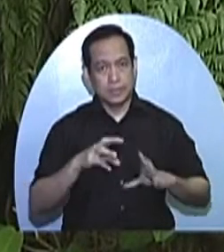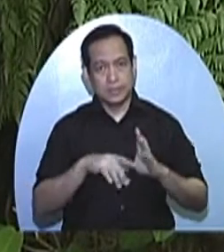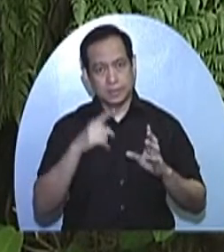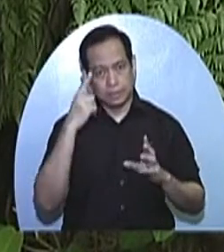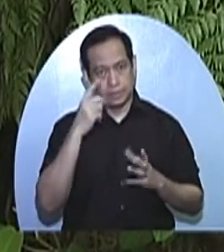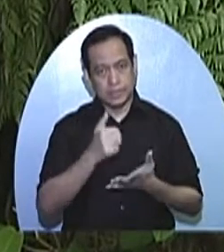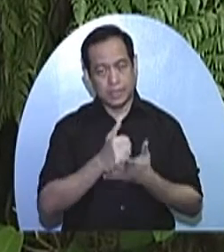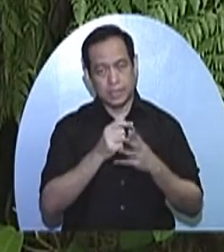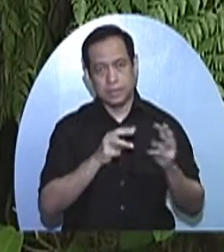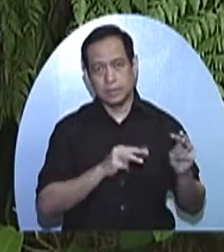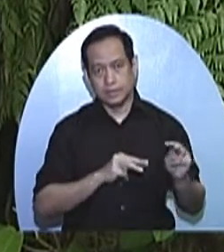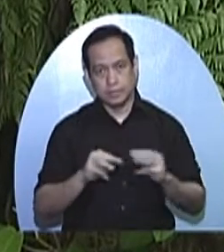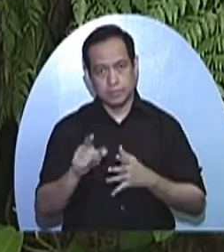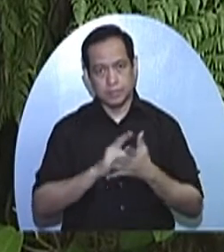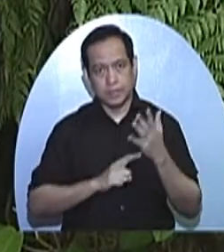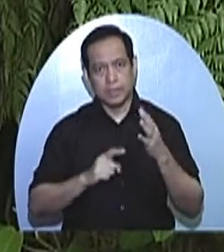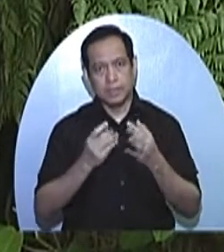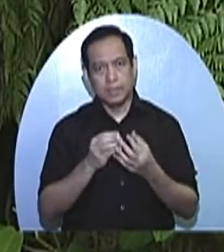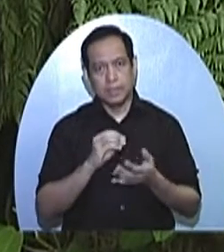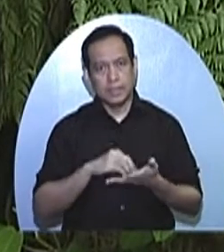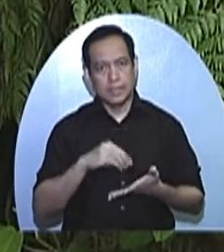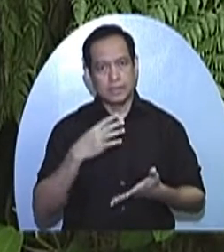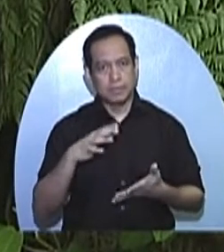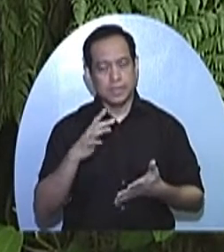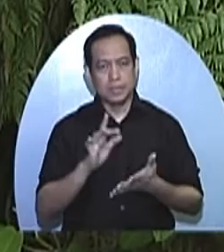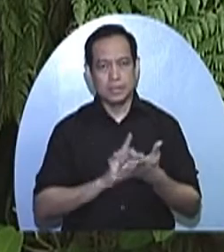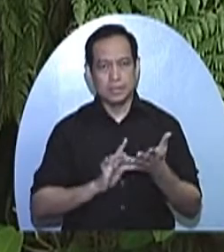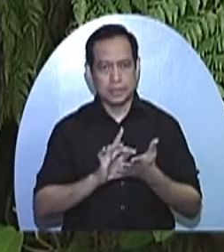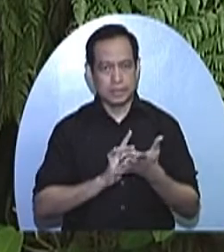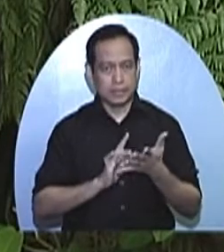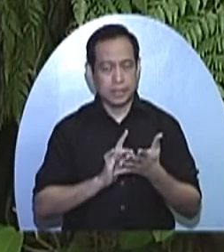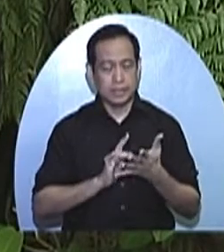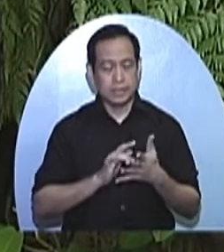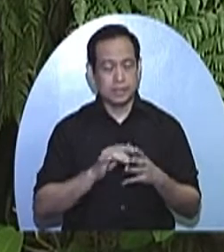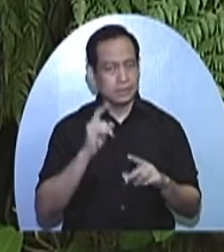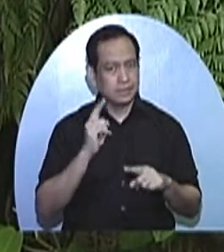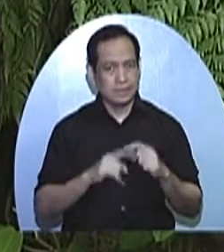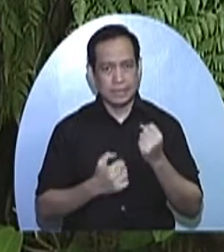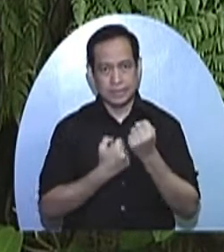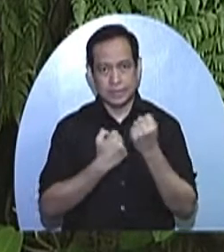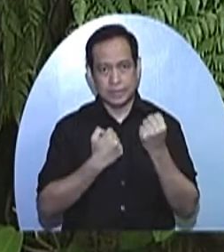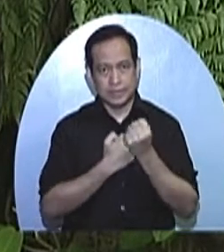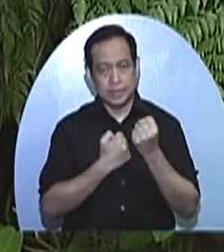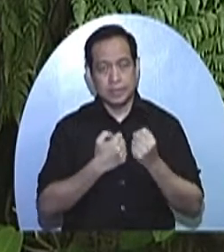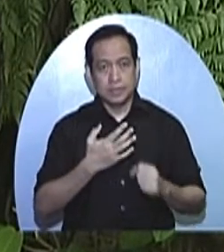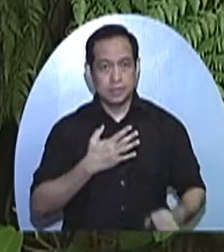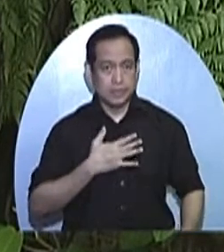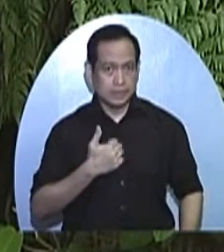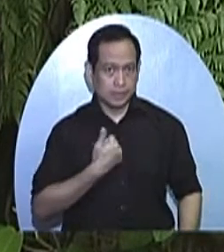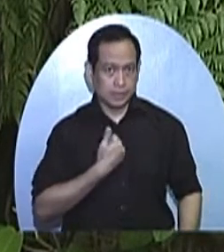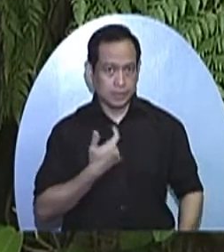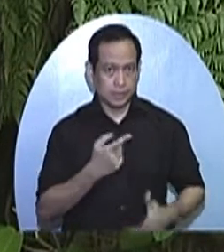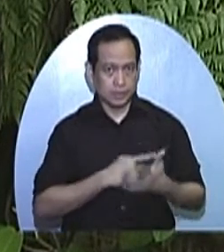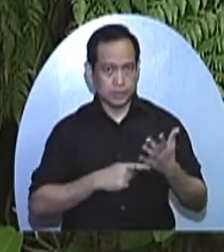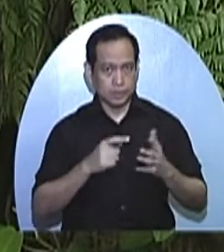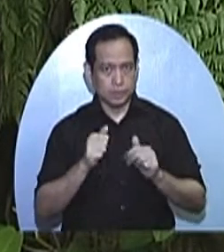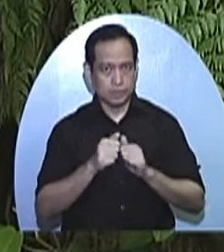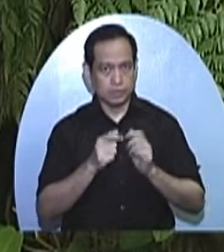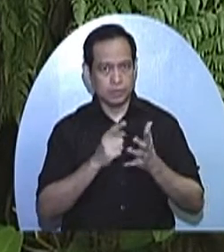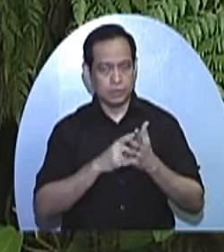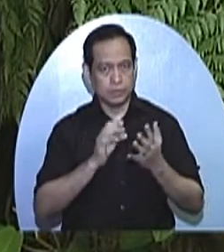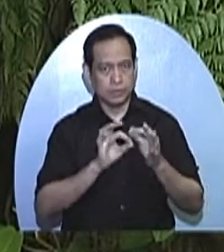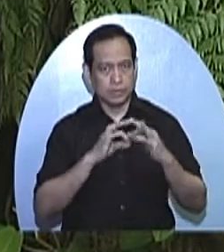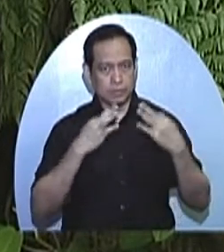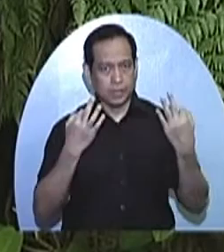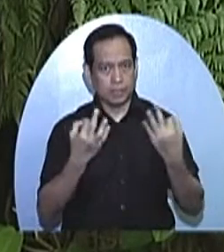kanyang mobility. Napakamahal po ng mga gamot ni Bang Lionel at hindi niya ito kayang matugunan. Alang-alang po sa